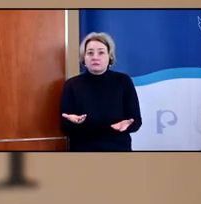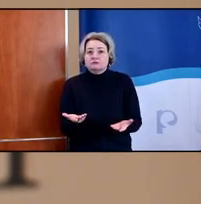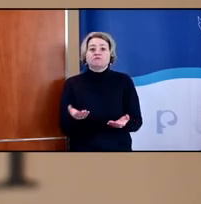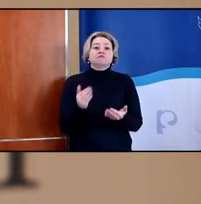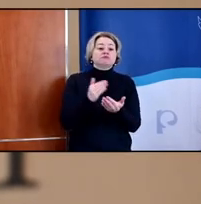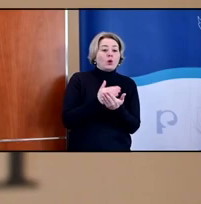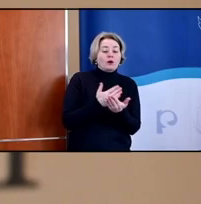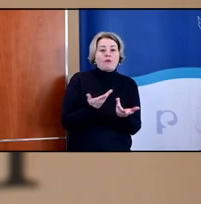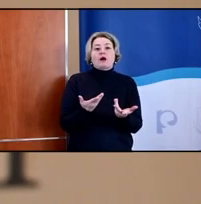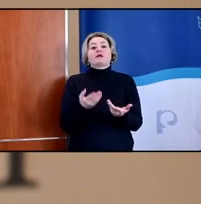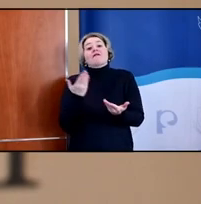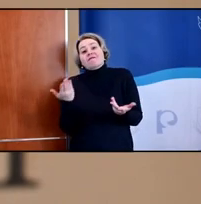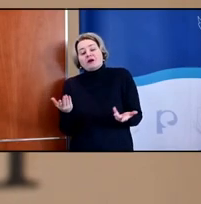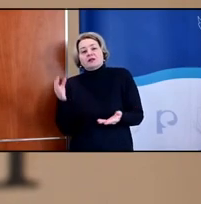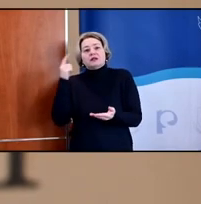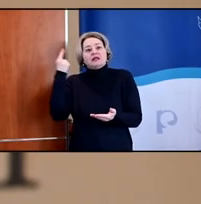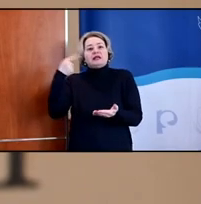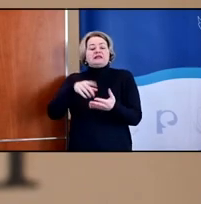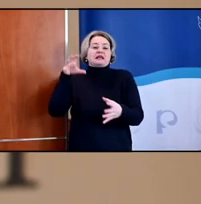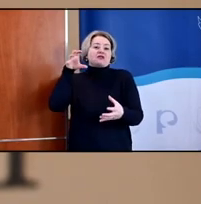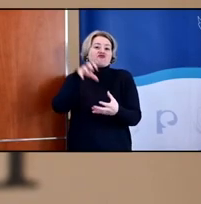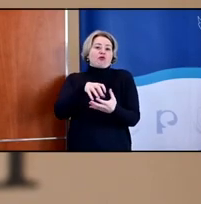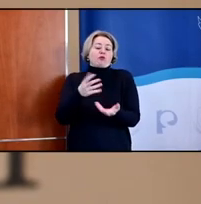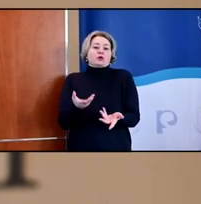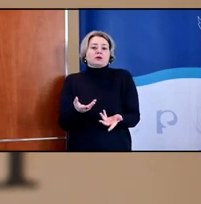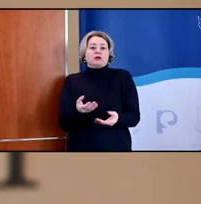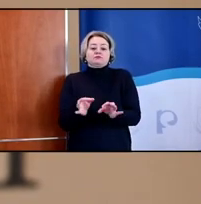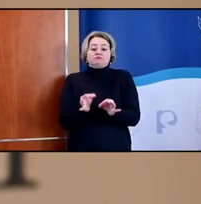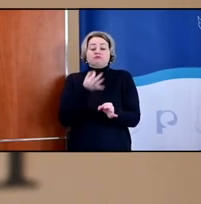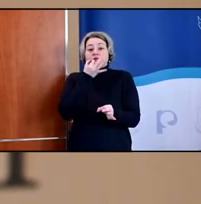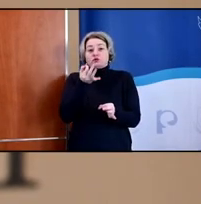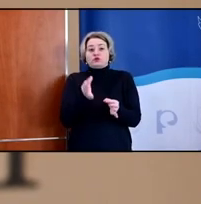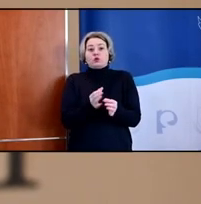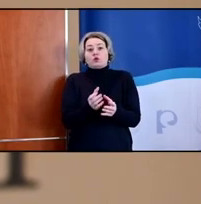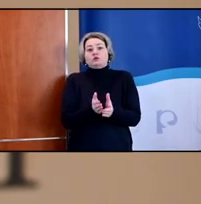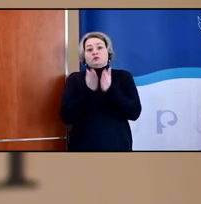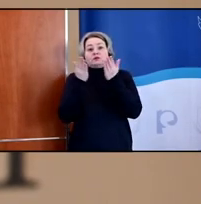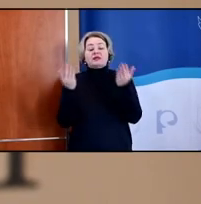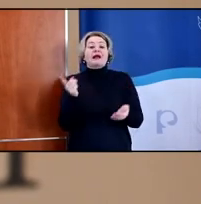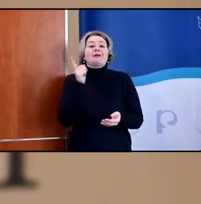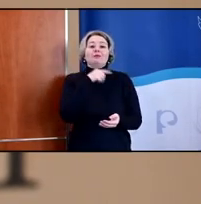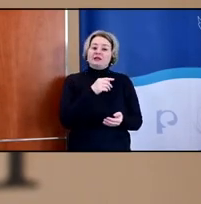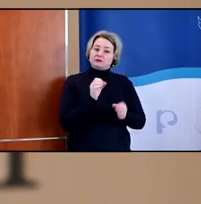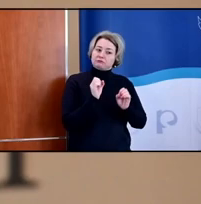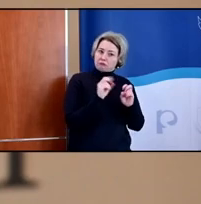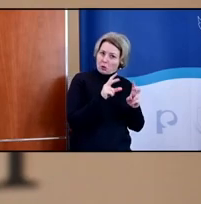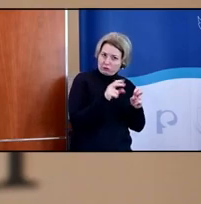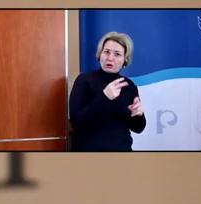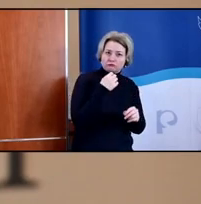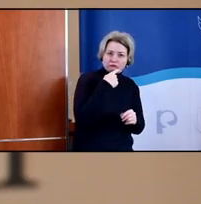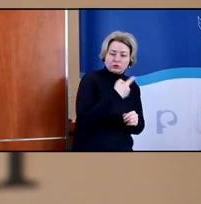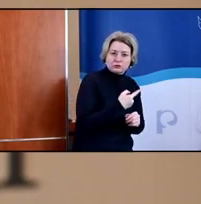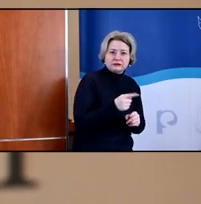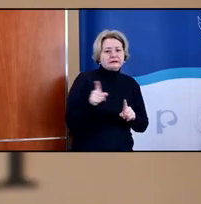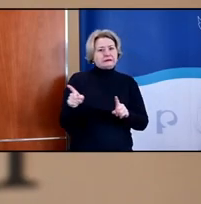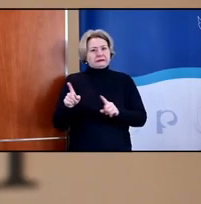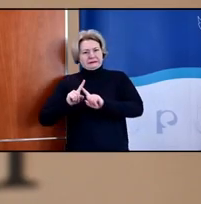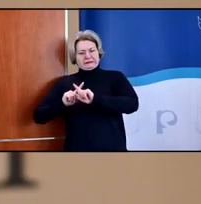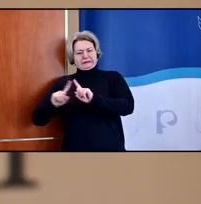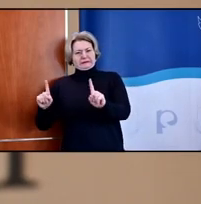adott célcsoportnak ebben a szótárban is le lett írva hogy mit szabad és mit nem mi az ami